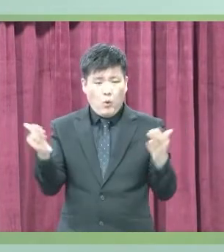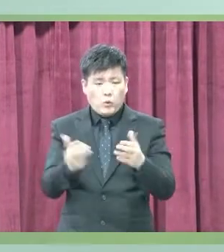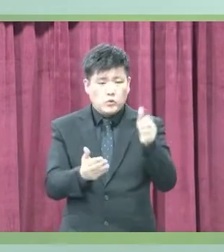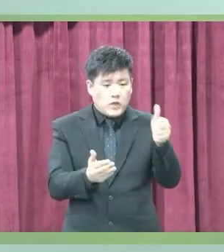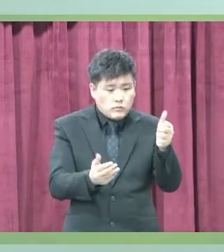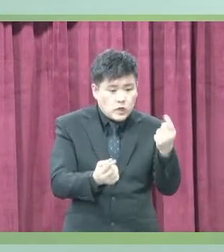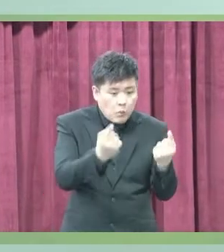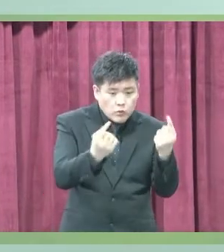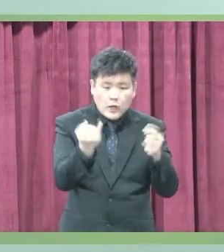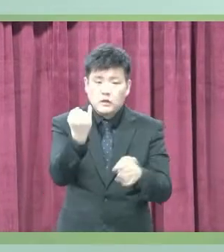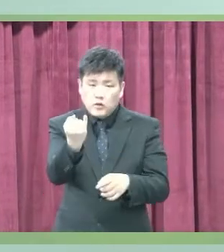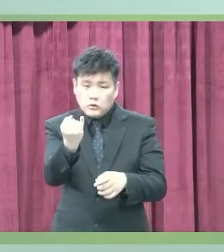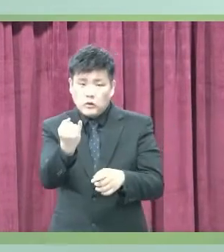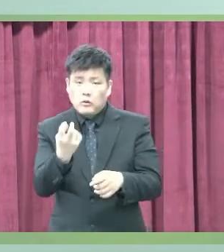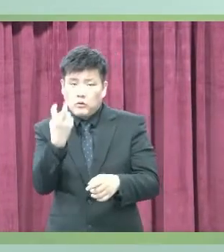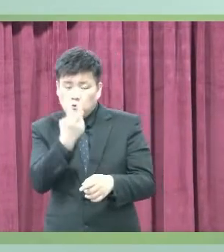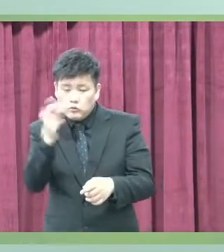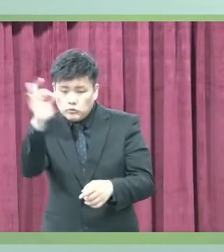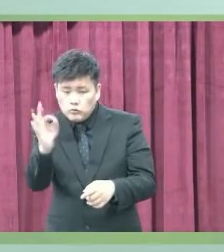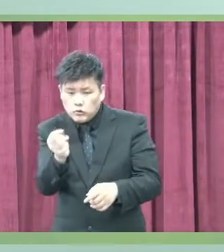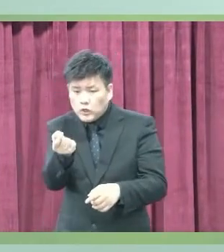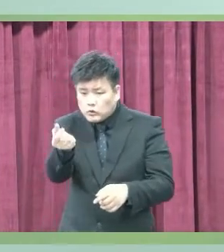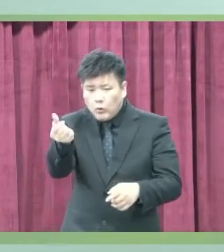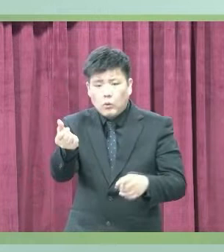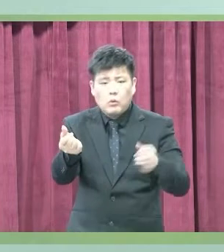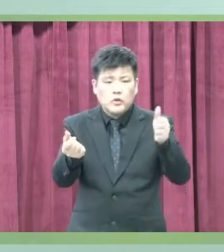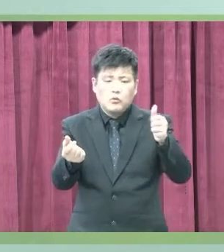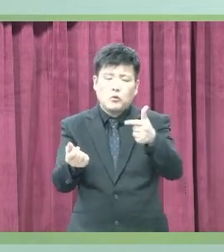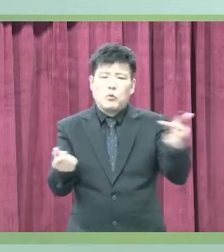남성보다는 여성에서의 수검률이 낮게 나타나고 있습니다.